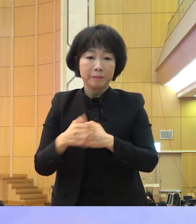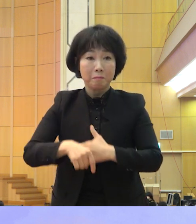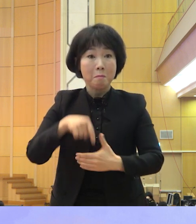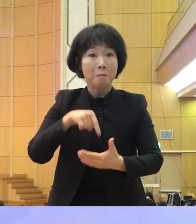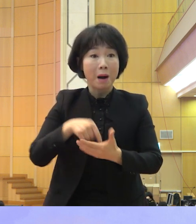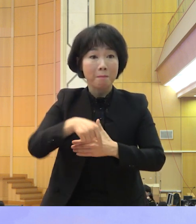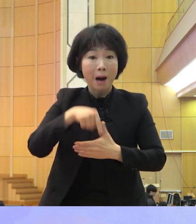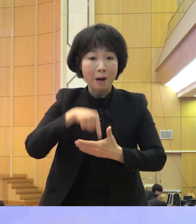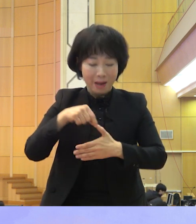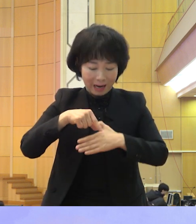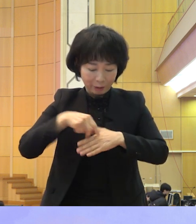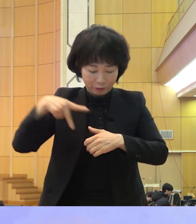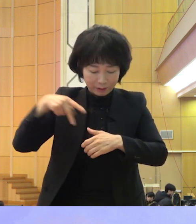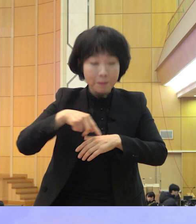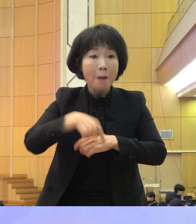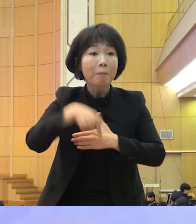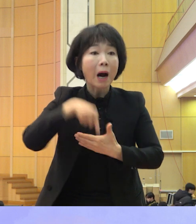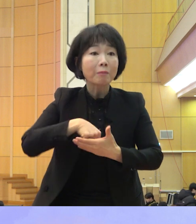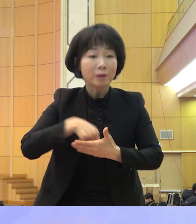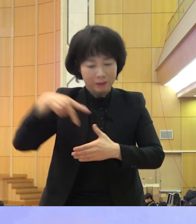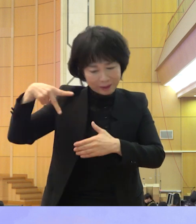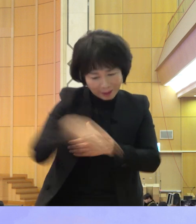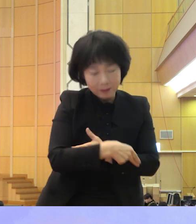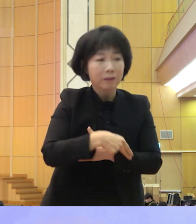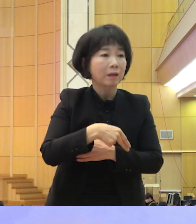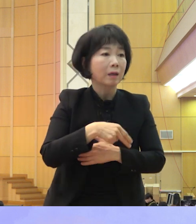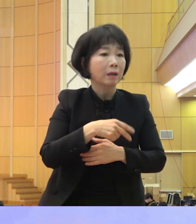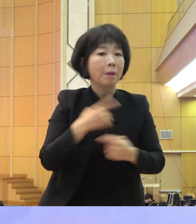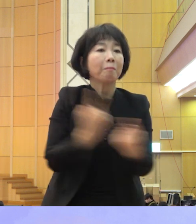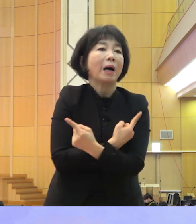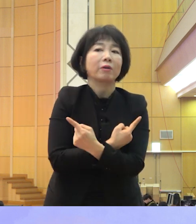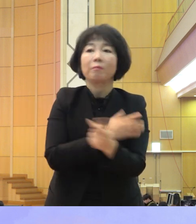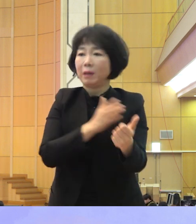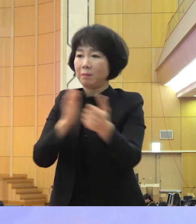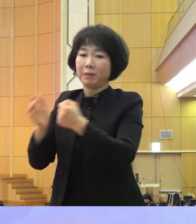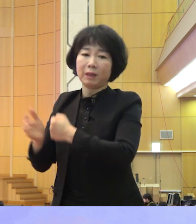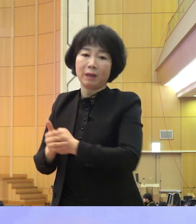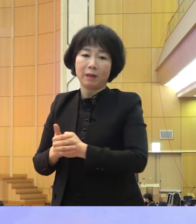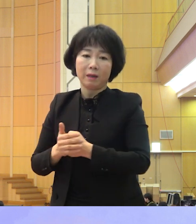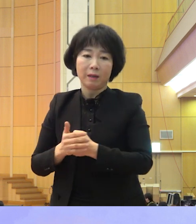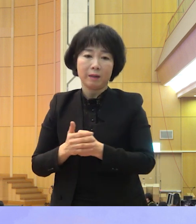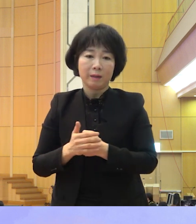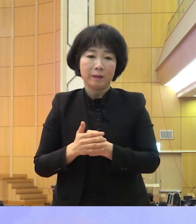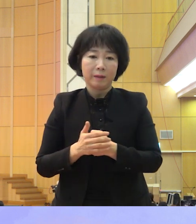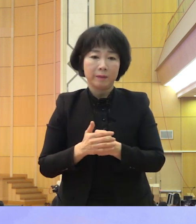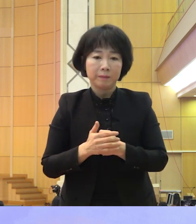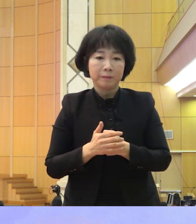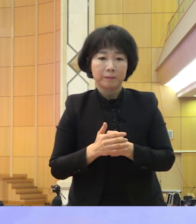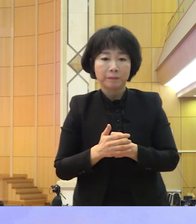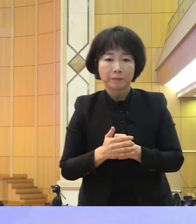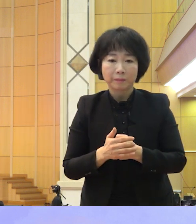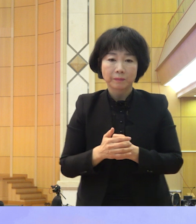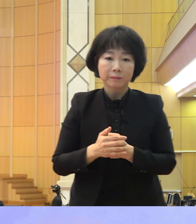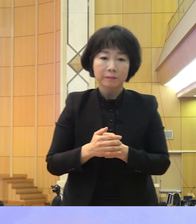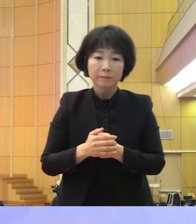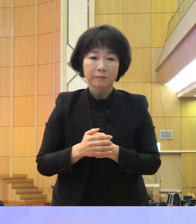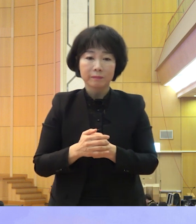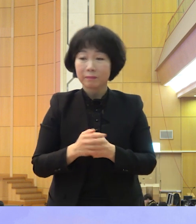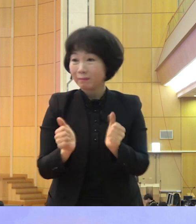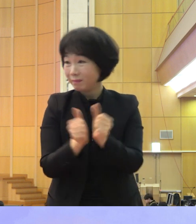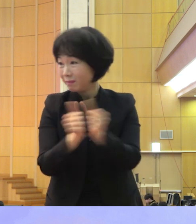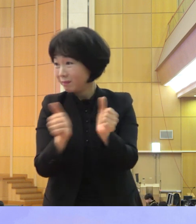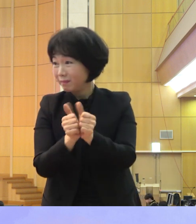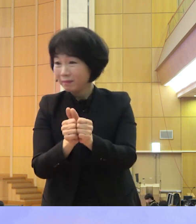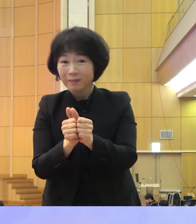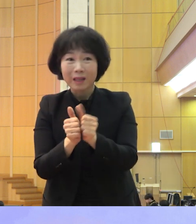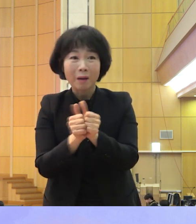마음의 가죽을 잘라내버려야 돼요. 그러면 속에 있는 것이 그대로 나오잖아요. 남자들의 포경수를 딱 하고